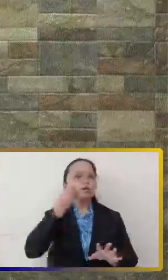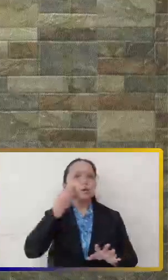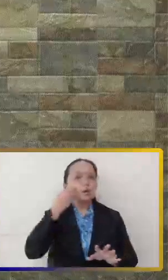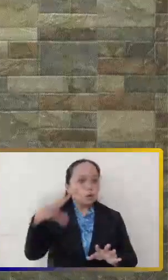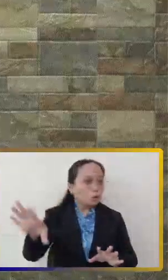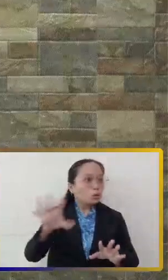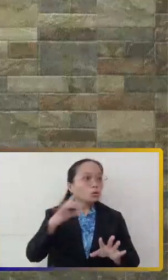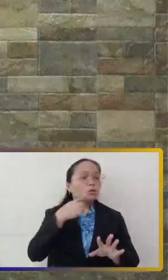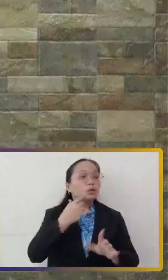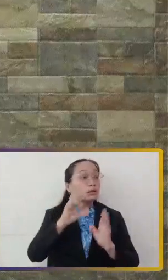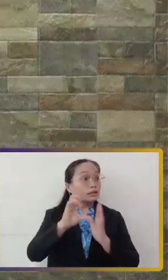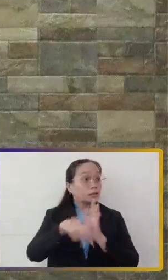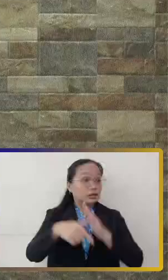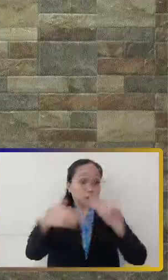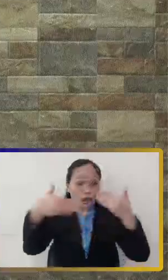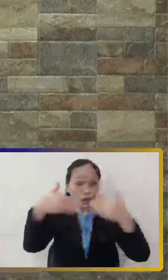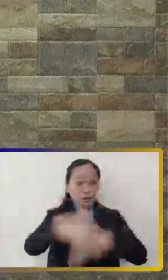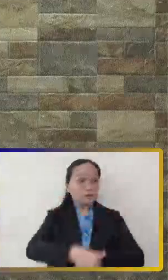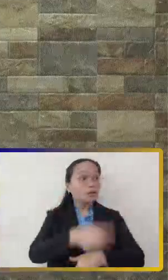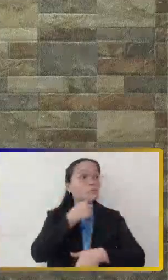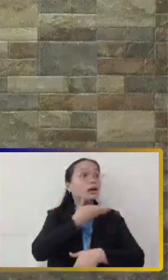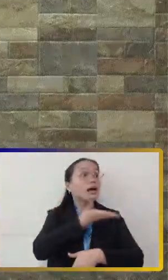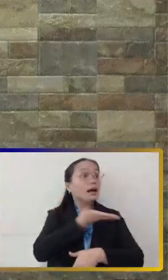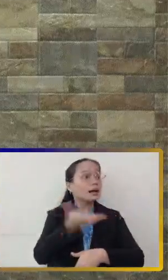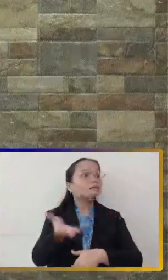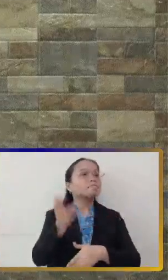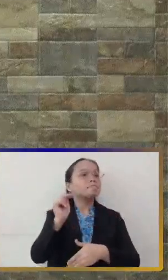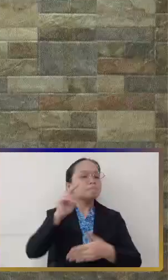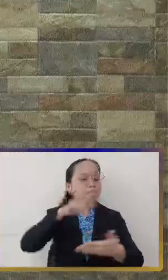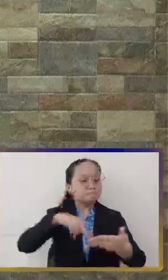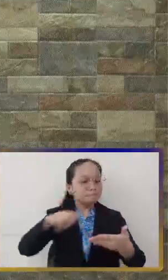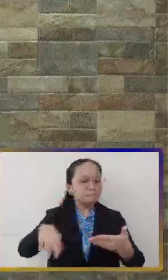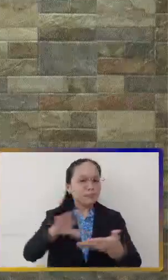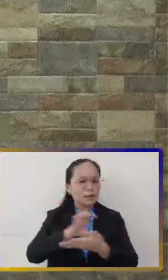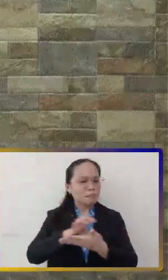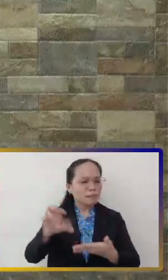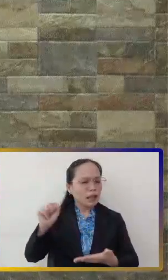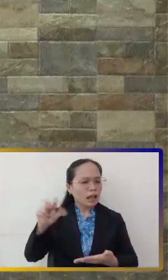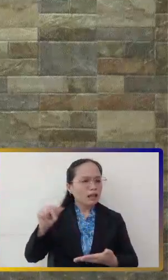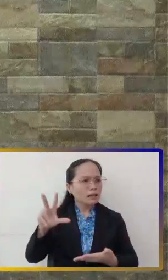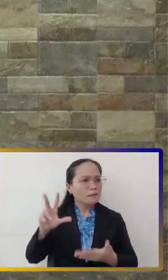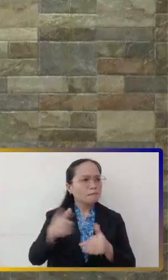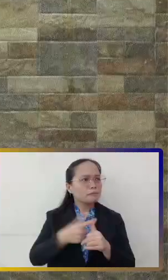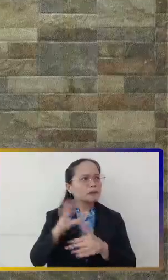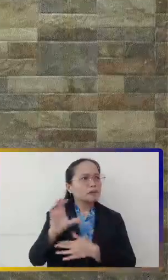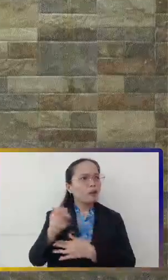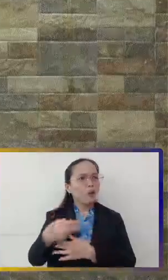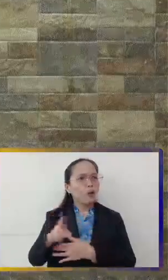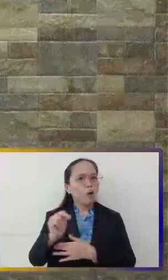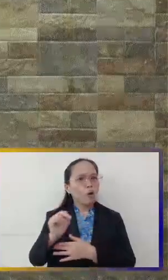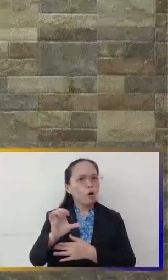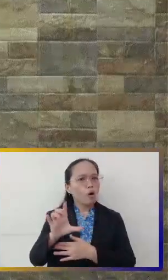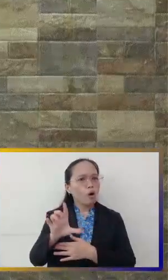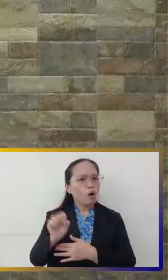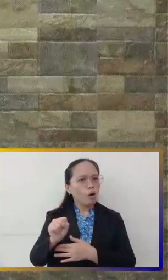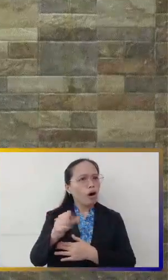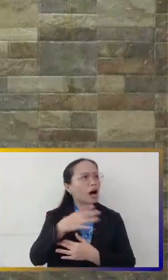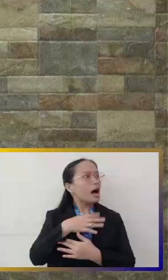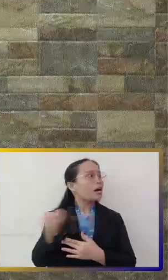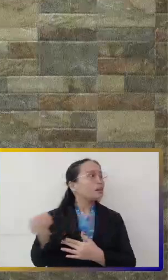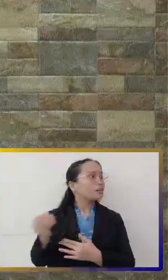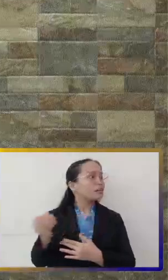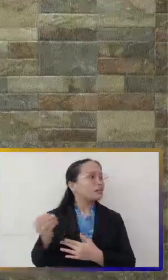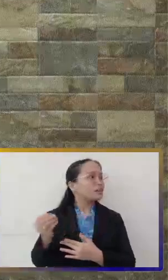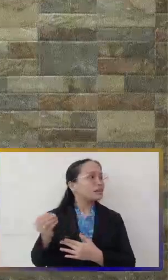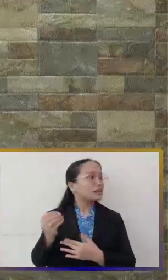kayo sa bahay, mamayang gabi, basahin nyo simula ng chapter 13 of the book of 1 Chronicles, and hanggang